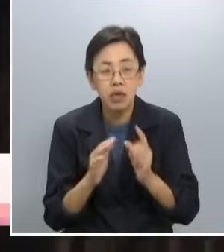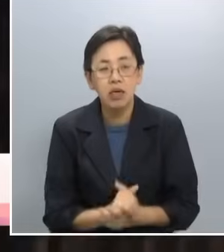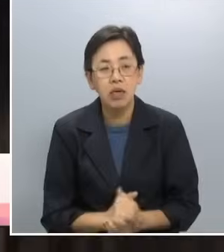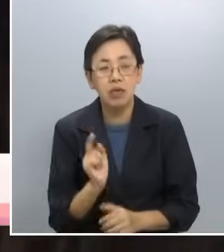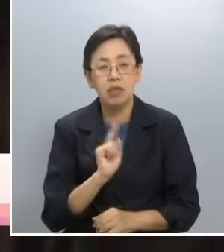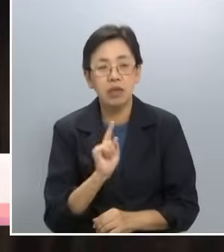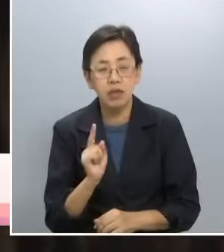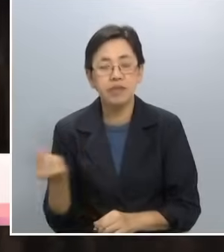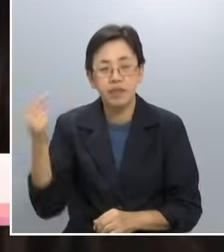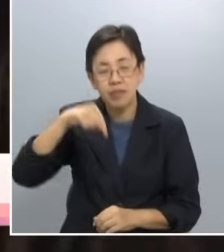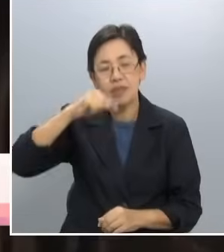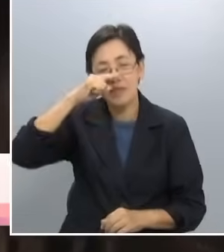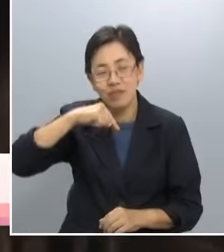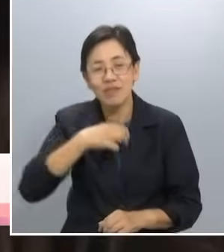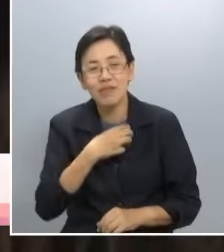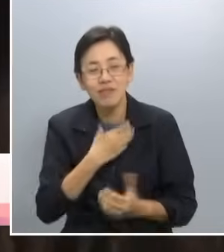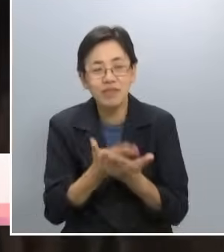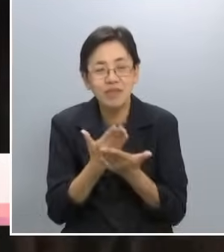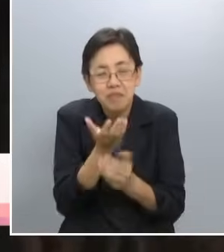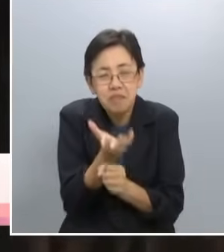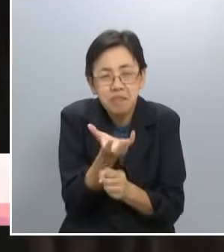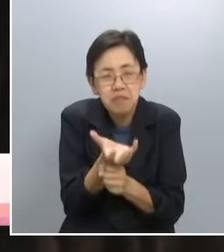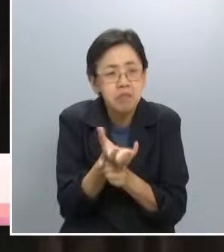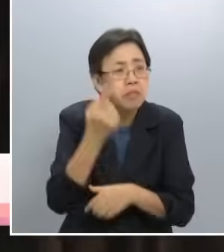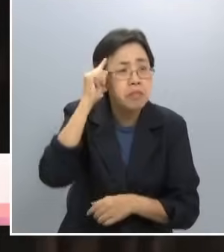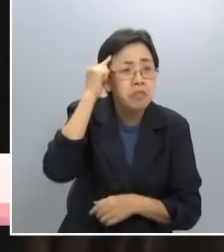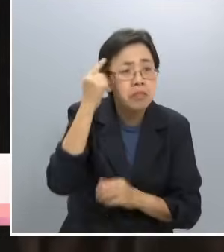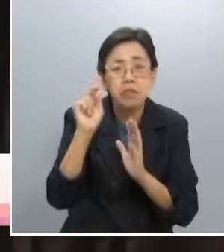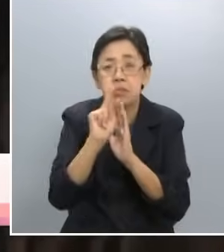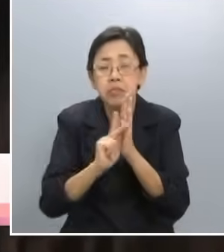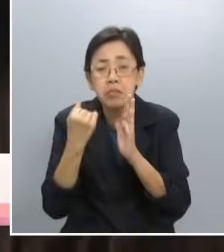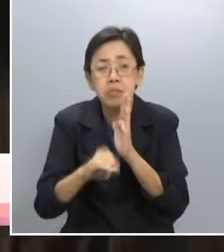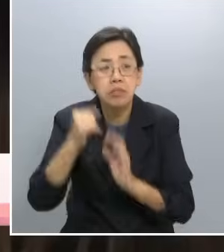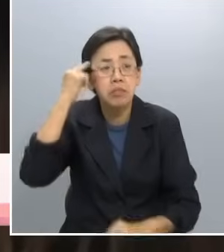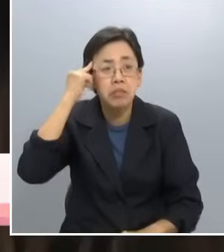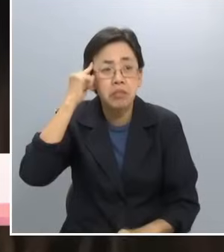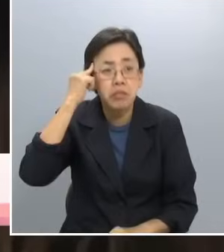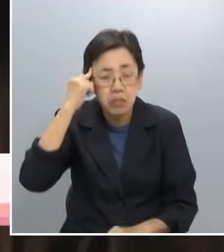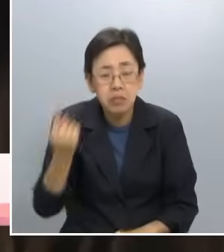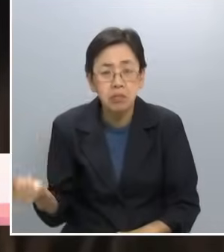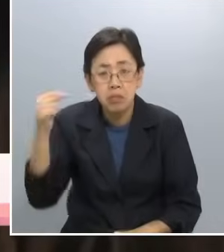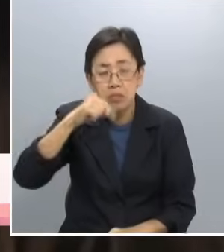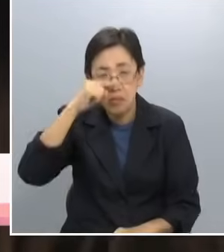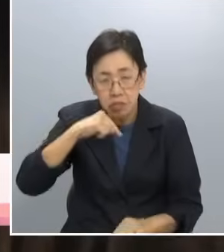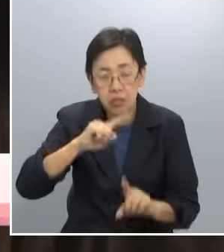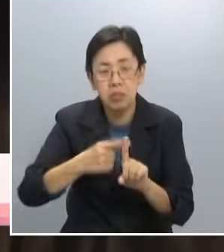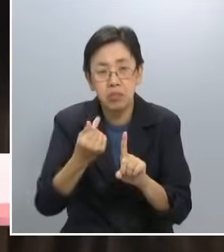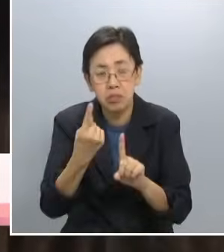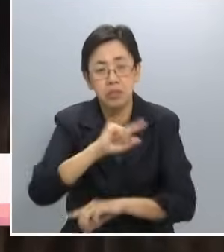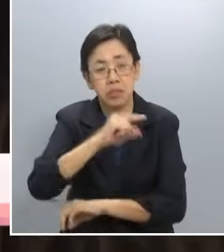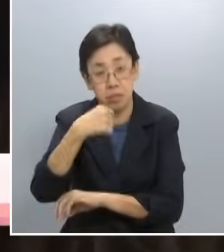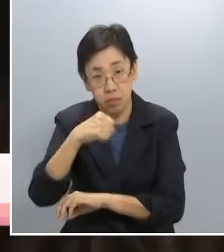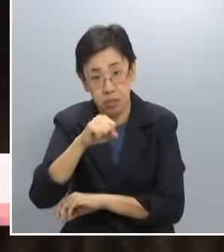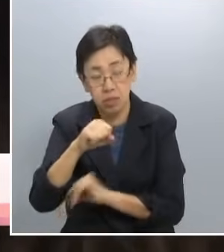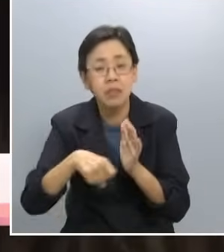เข้ามาไทยเนี่ยตั้งใจจะมาขอทานเลยไม่รู้ว่าเป็นสิ่งผิดกฎหมายในประเทศไทยเข้าประเทศไทยตั้งแต่ 10พฤศจิกายนเหตุ